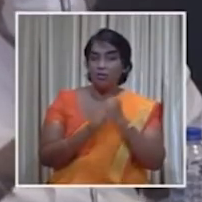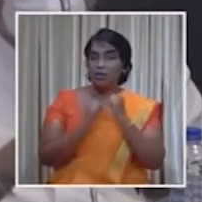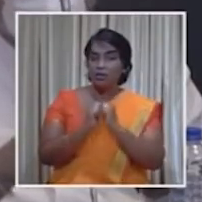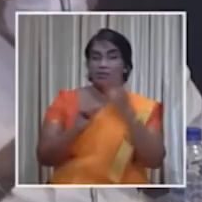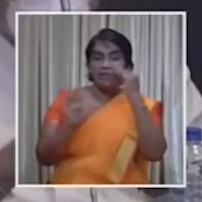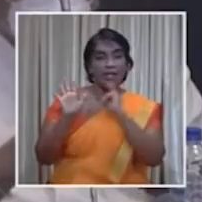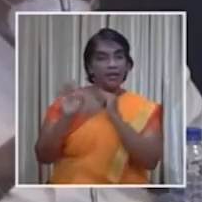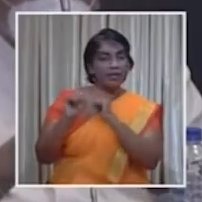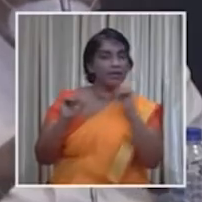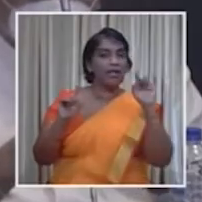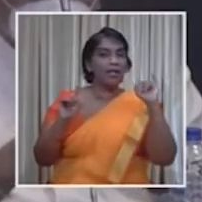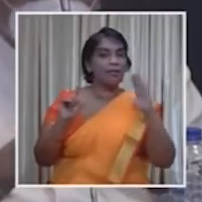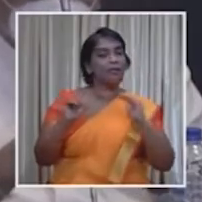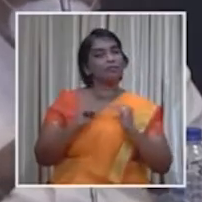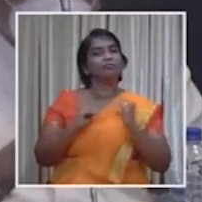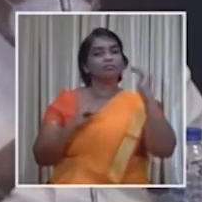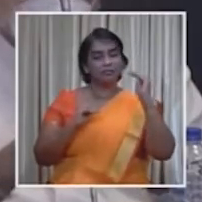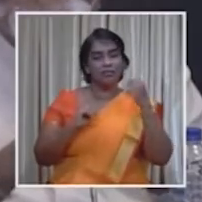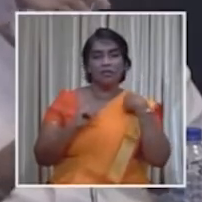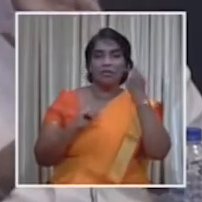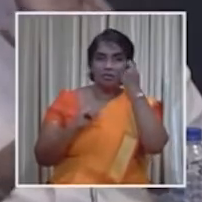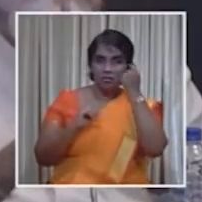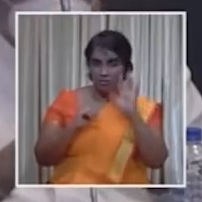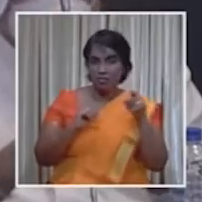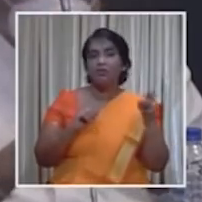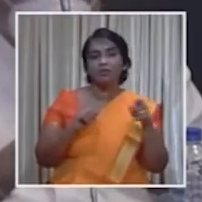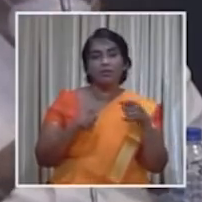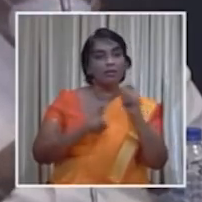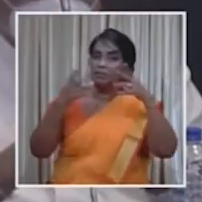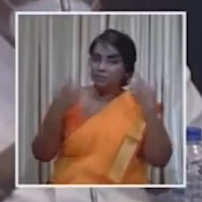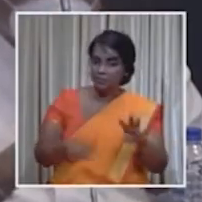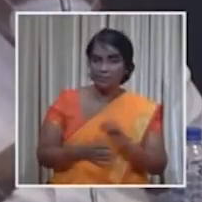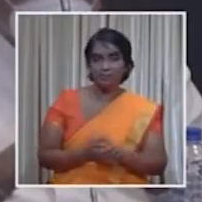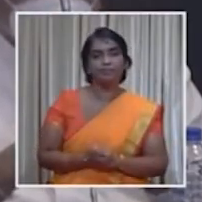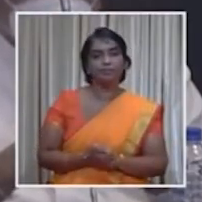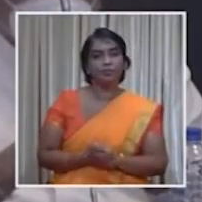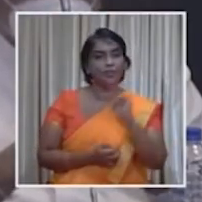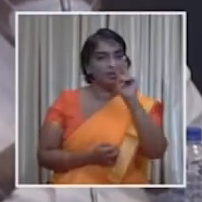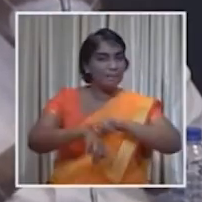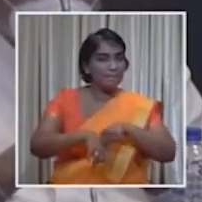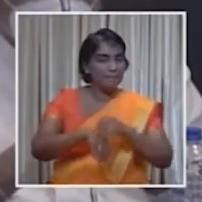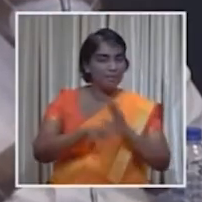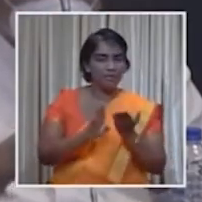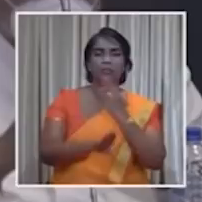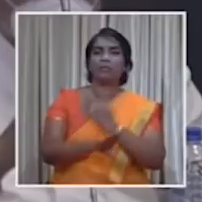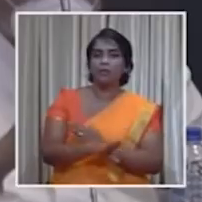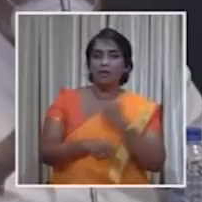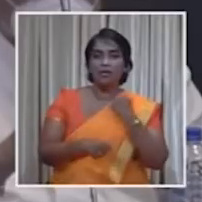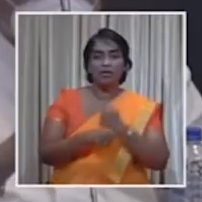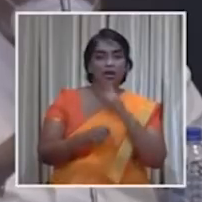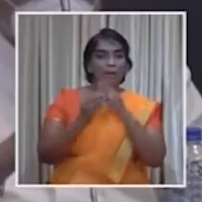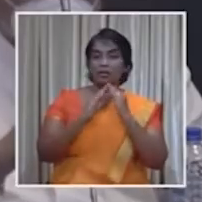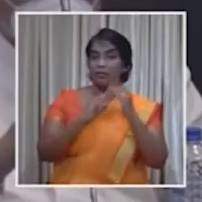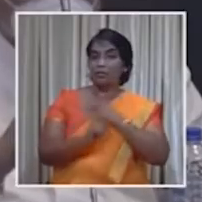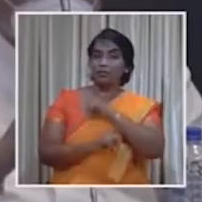ඉඳලා 65 දක්වා වැඩි කිරීමට යෝජනා කරනවා කියලා මේ සභාවේදී ප්‍රකාශ කරලා 24 පැයක් යන්න ඉස්සෙල්ලා රජයේ ප්‍රවෘත්ති